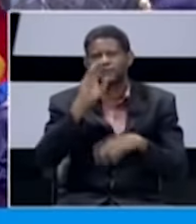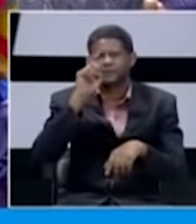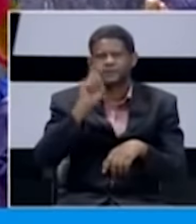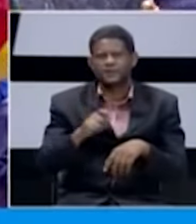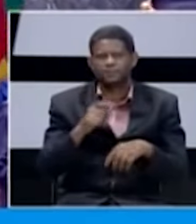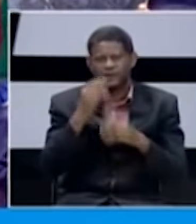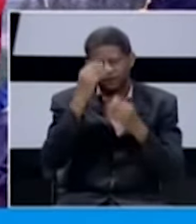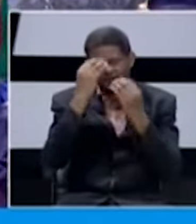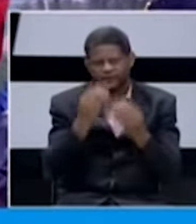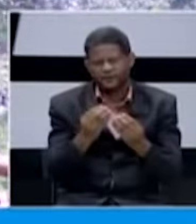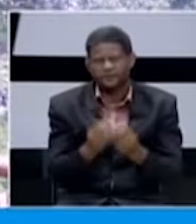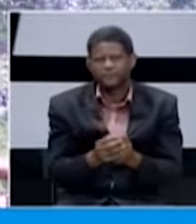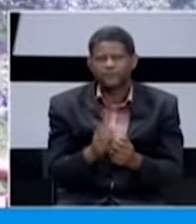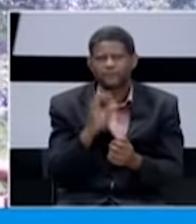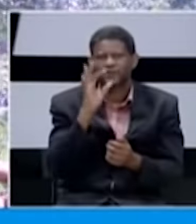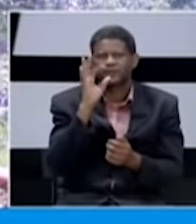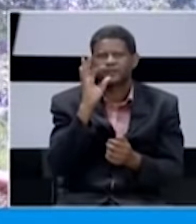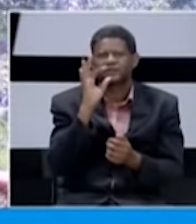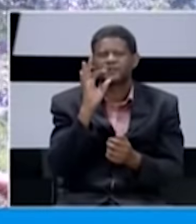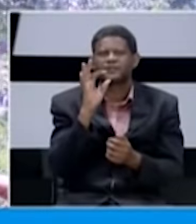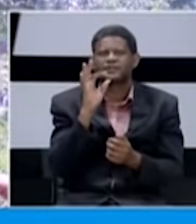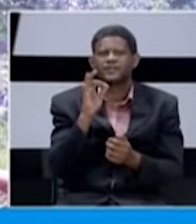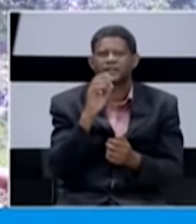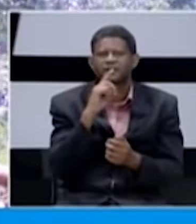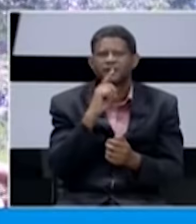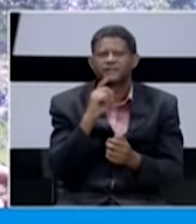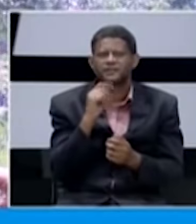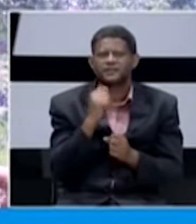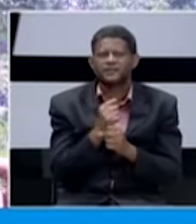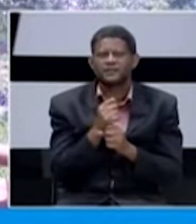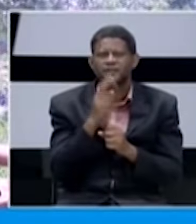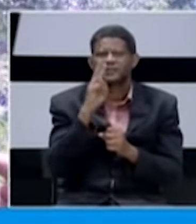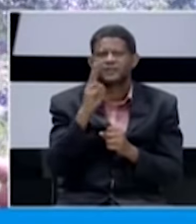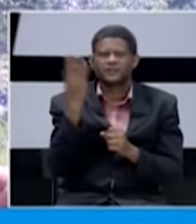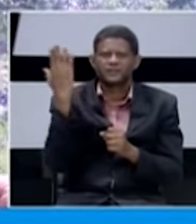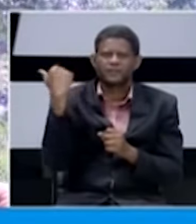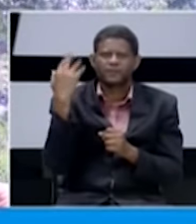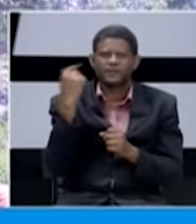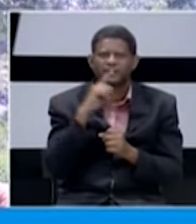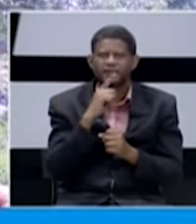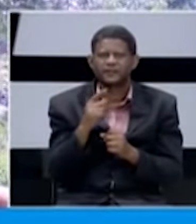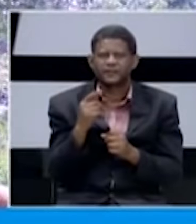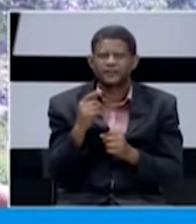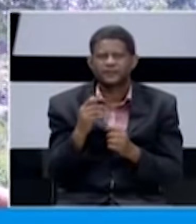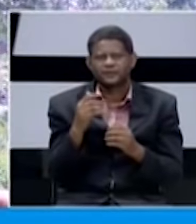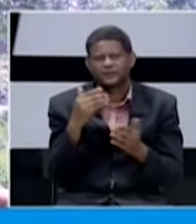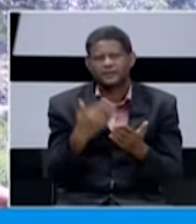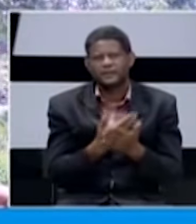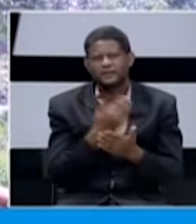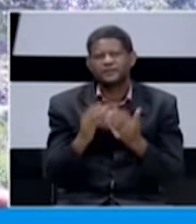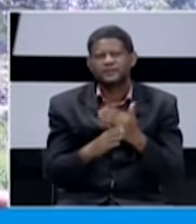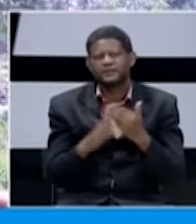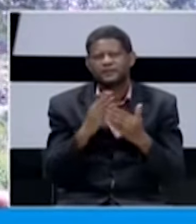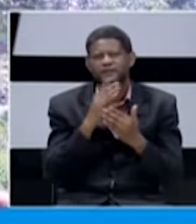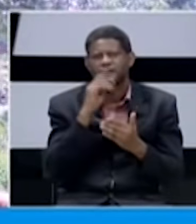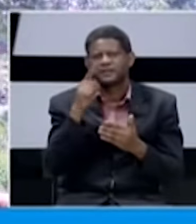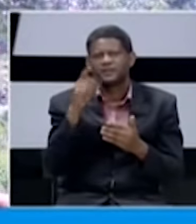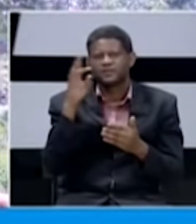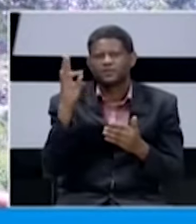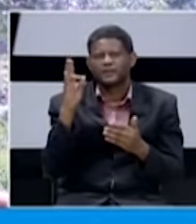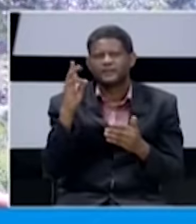بن تشعت ماينا قطعتينا سريحنا تن كل التنبراتين مين تاني نجرنا وايد سجين ناير مالتين تن شو عتقن